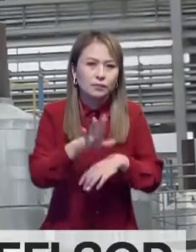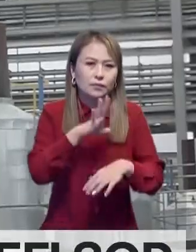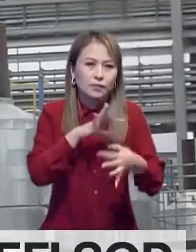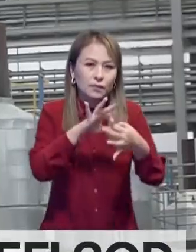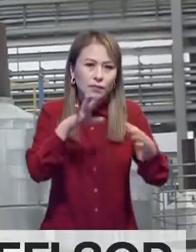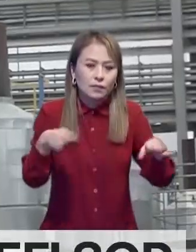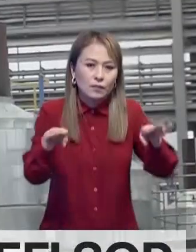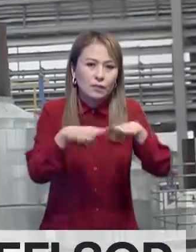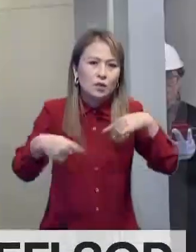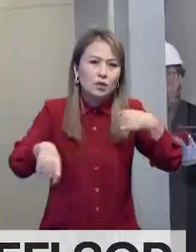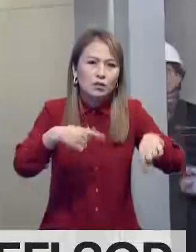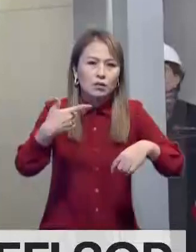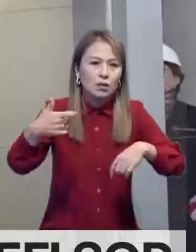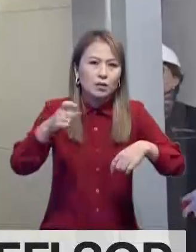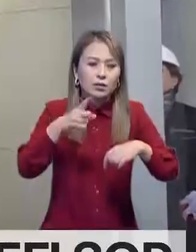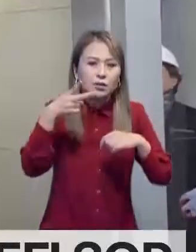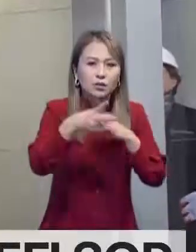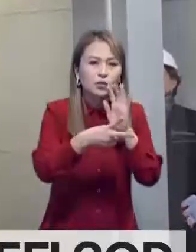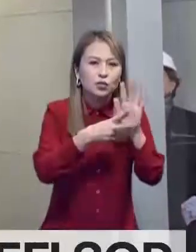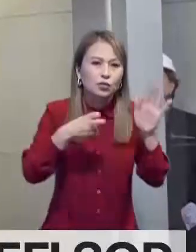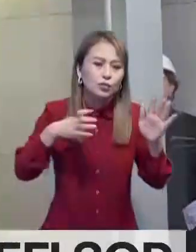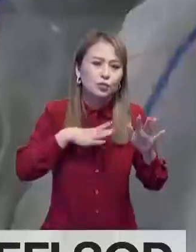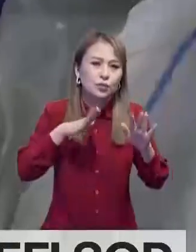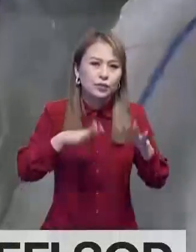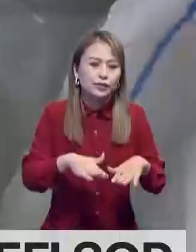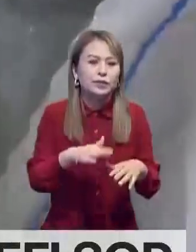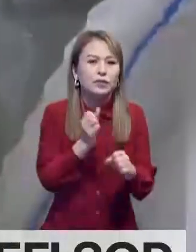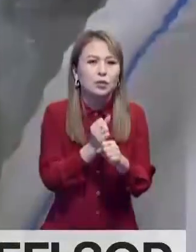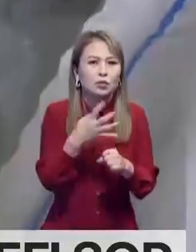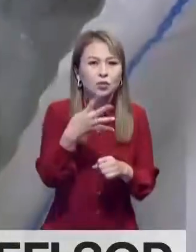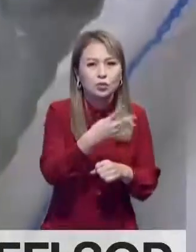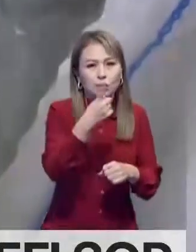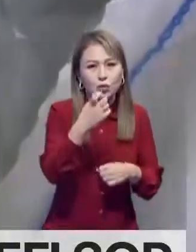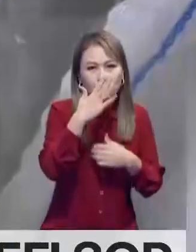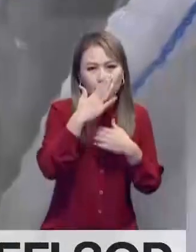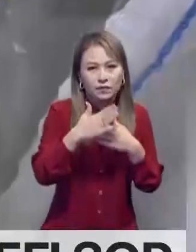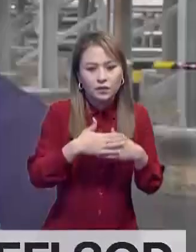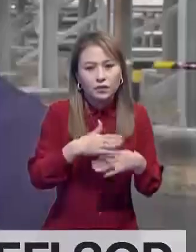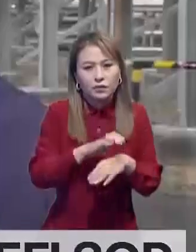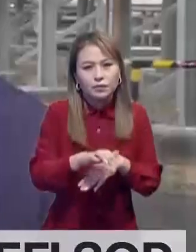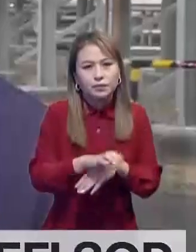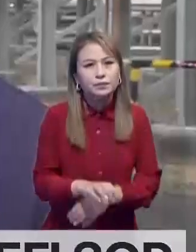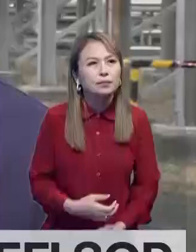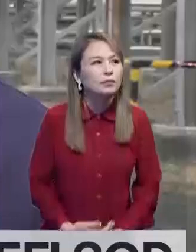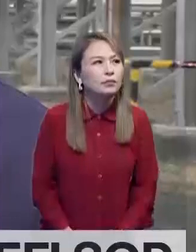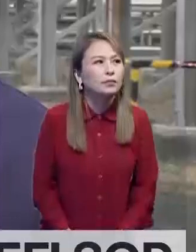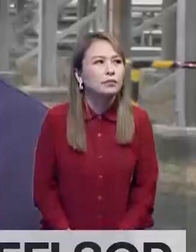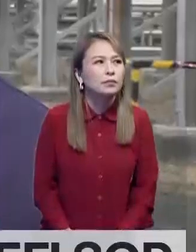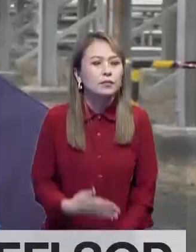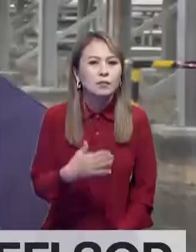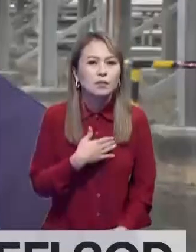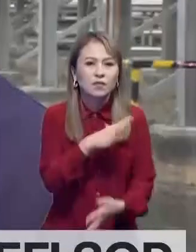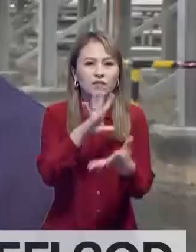ажыратады. Осылайша тауарлы газбен бірге 2700 тонна түйіршіктелген күкірт, 4100 тонна конденсат өндіреді. Бізде процестің бәрі